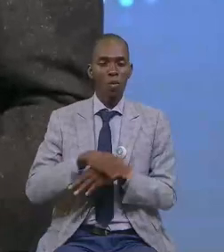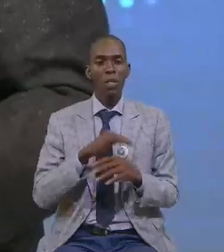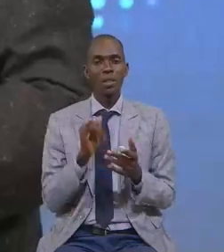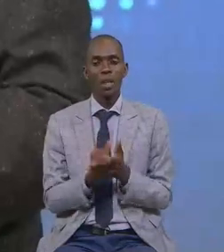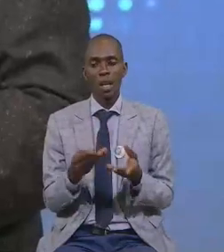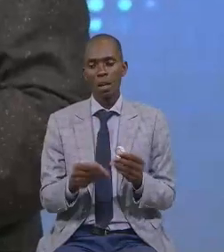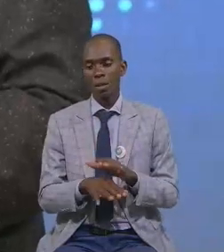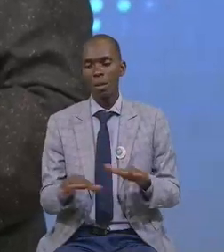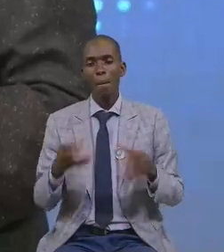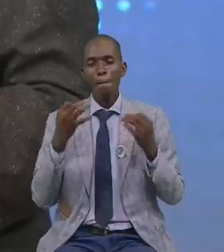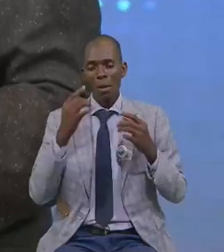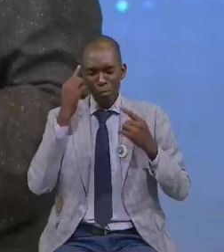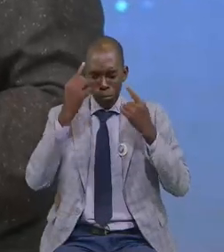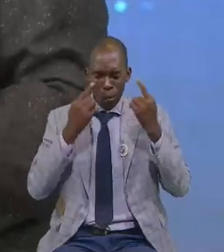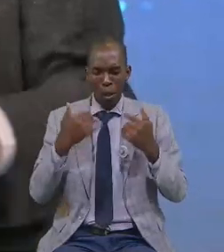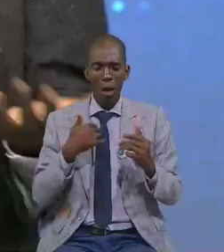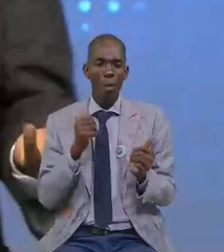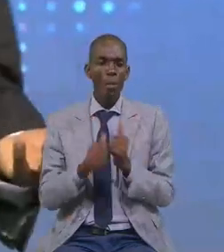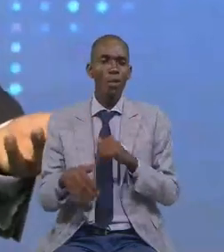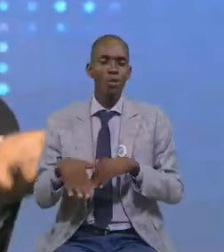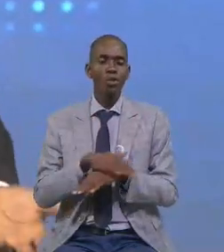Parce que beaucoup de pensées, beaucoup de choses